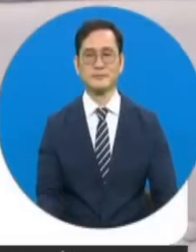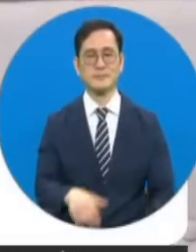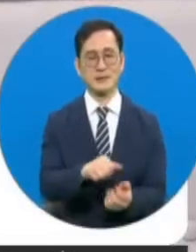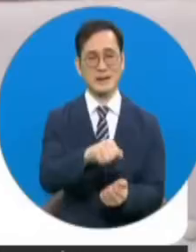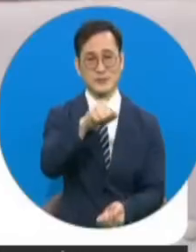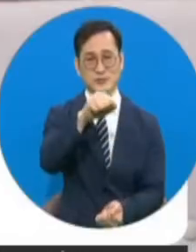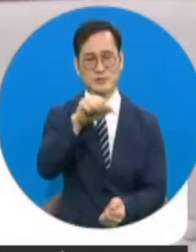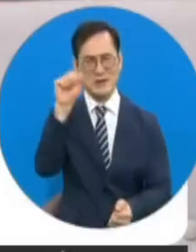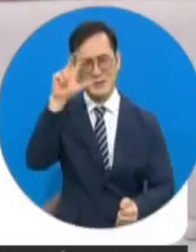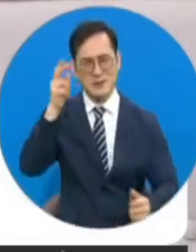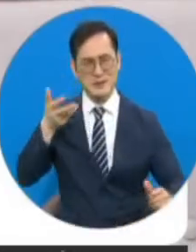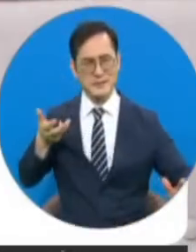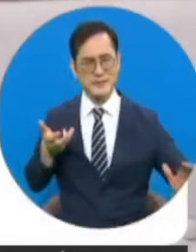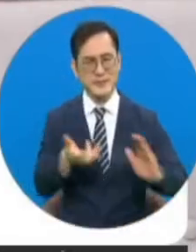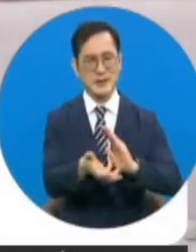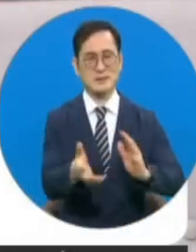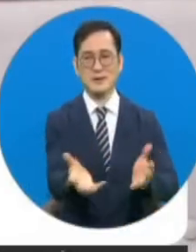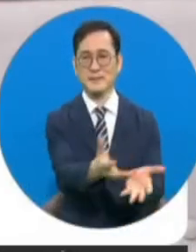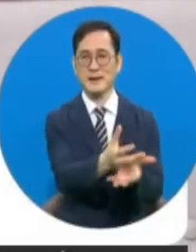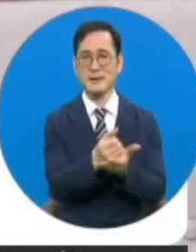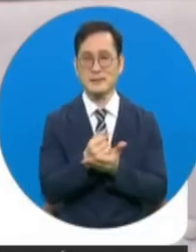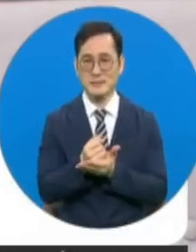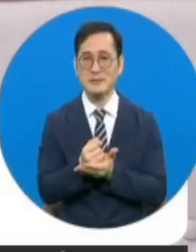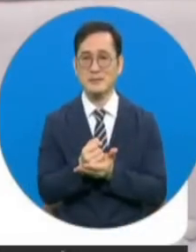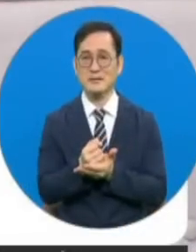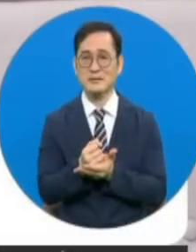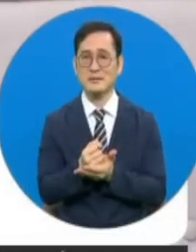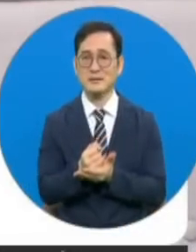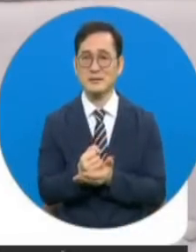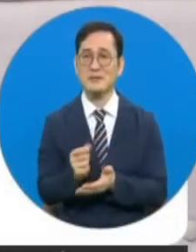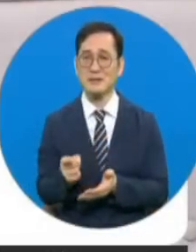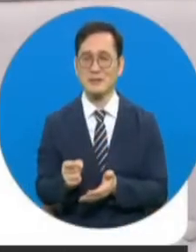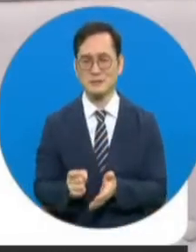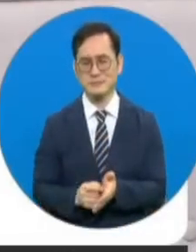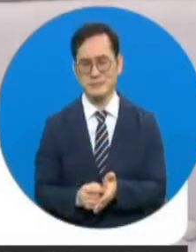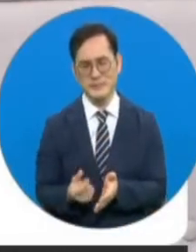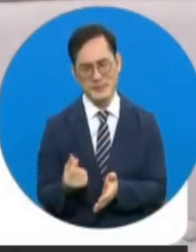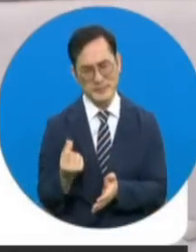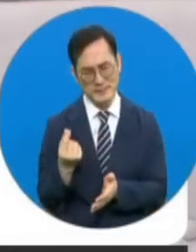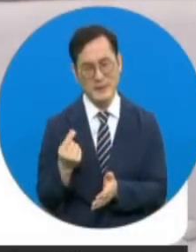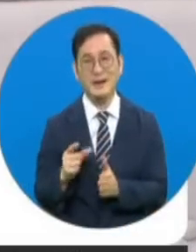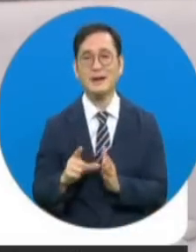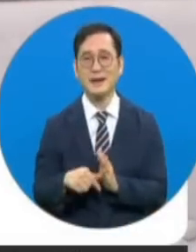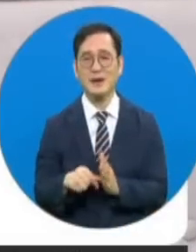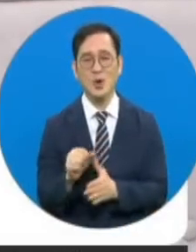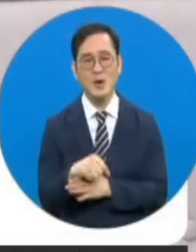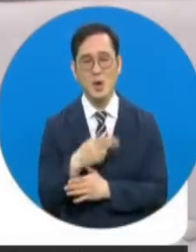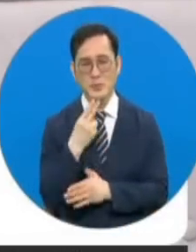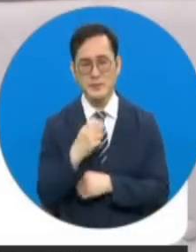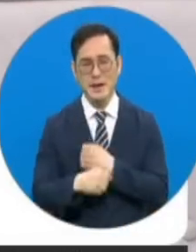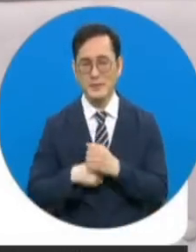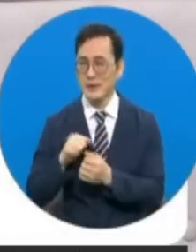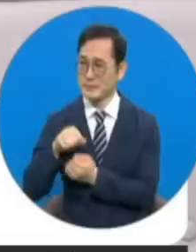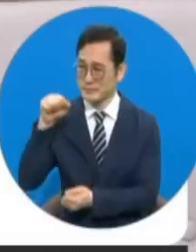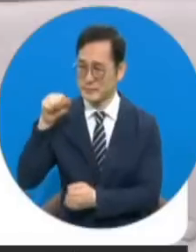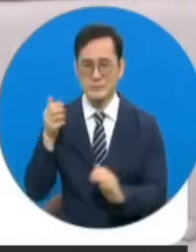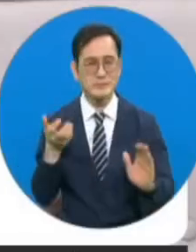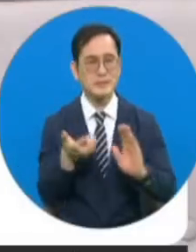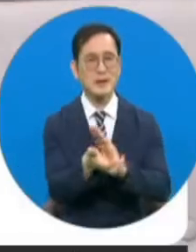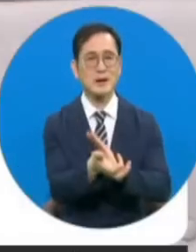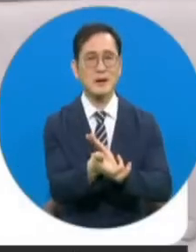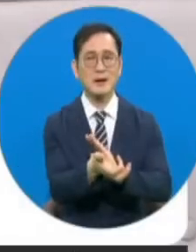영장은 급습해서 받아야 할 필요가 있어요 긴급성 신속성 그런 경우에는 허락 안고 받고 들어가죠 왜냐하면